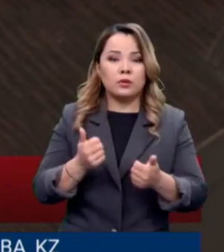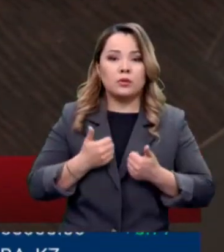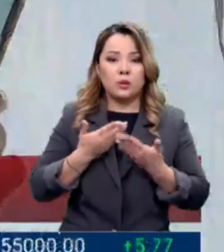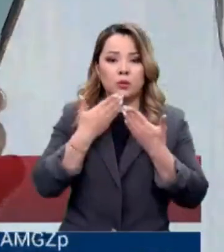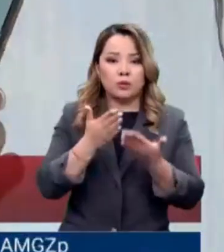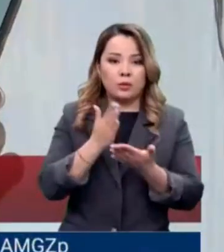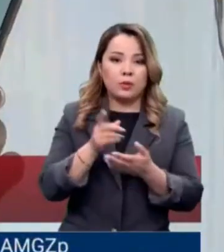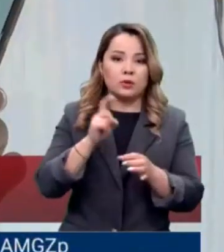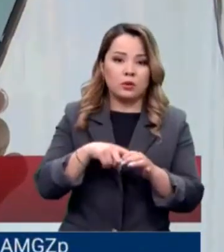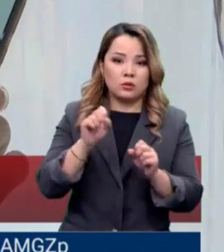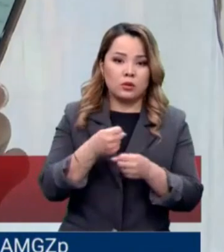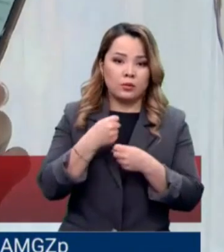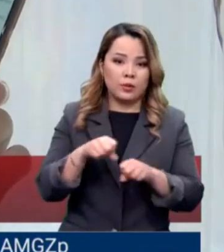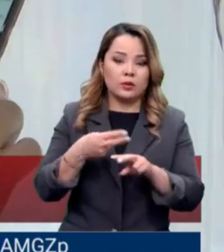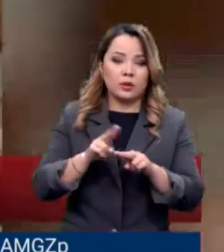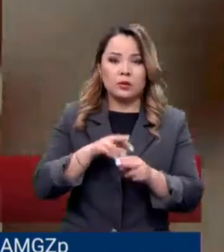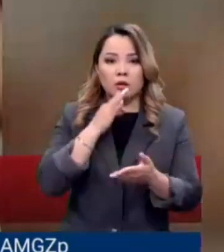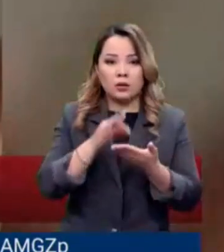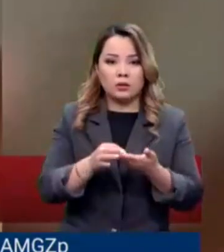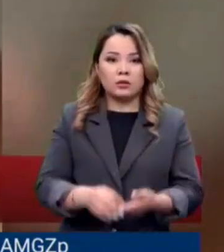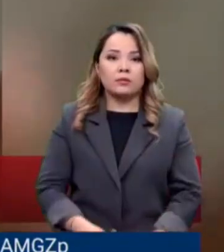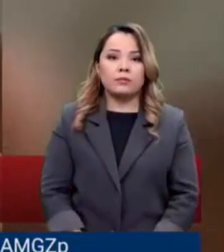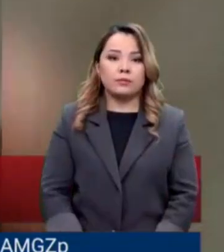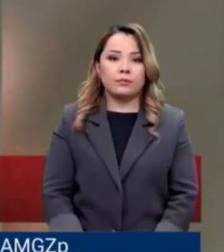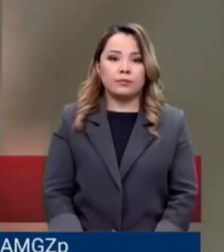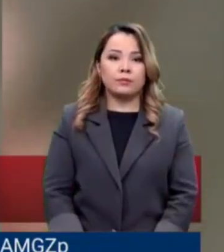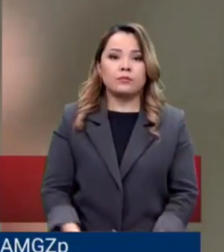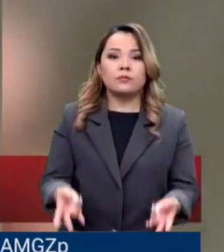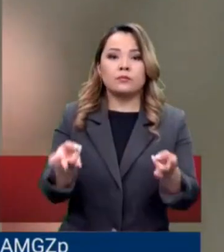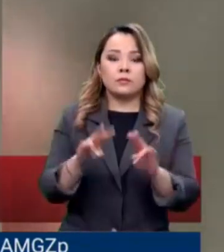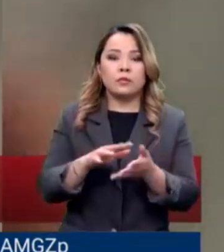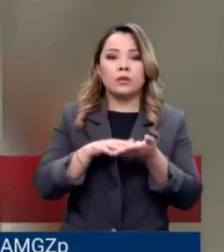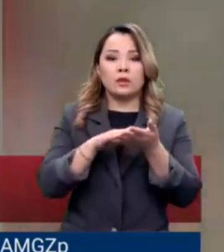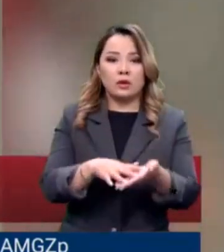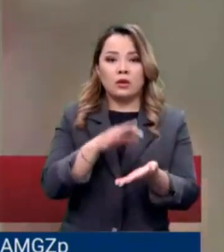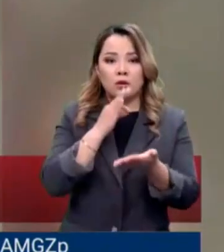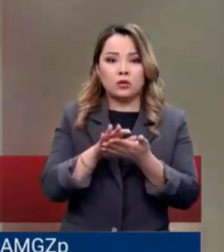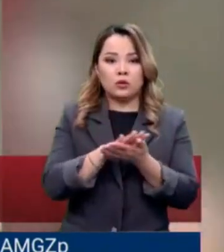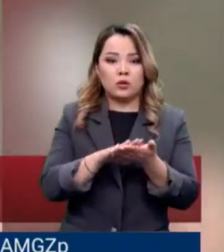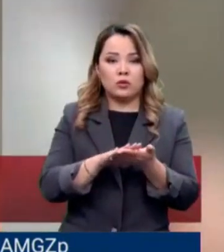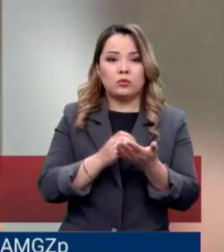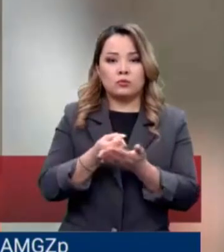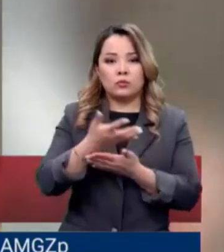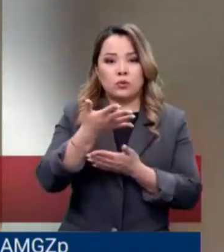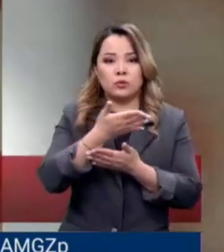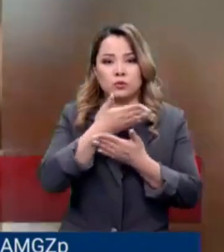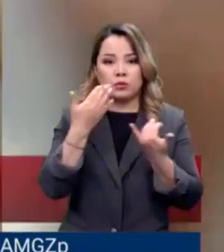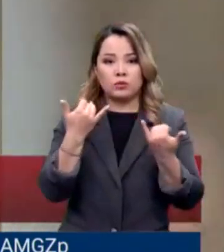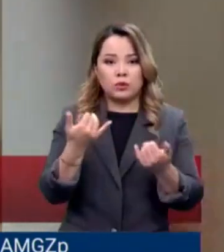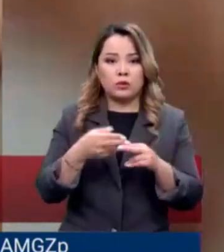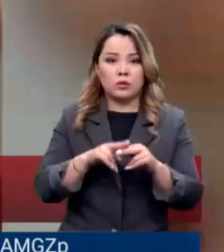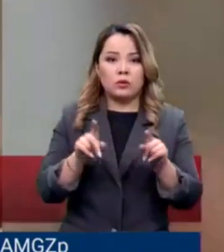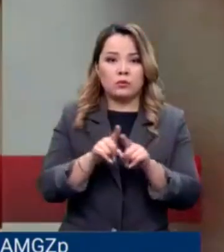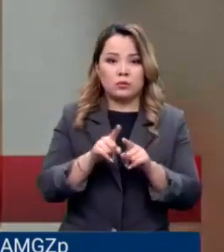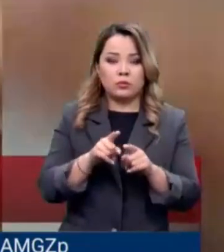болған, бірақ тіркеу мүмкін емес көрінеді. Осындай болып шығады, оставить заявку деймін, менде ешқандай результат болмайды, уже мен